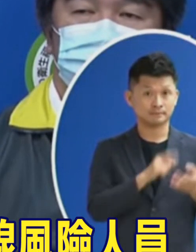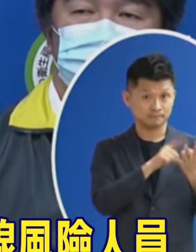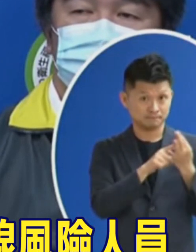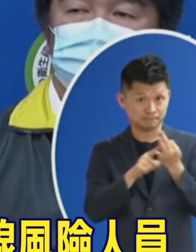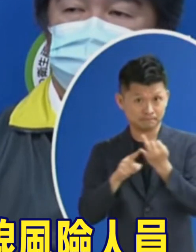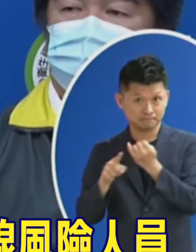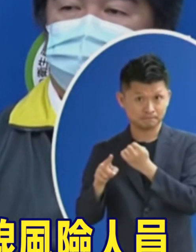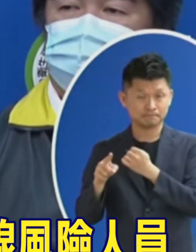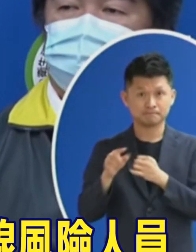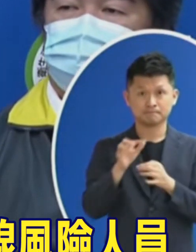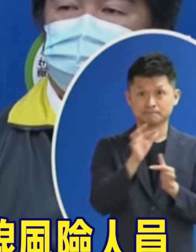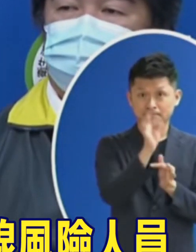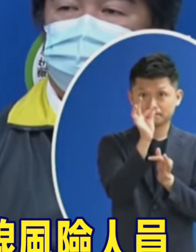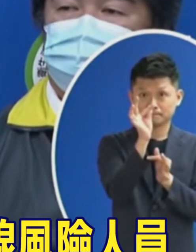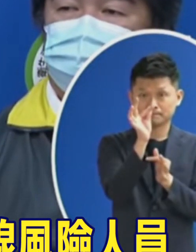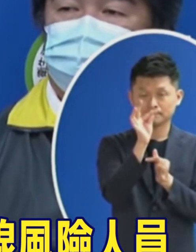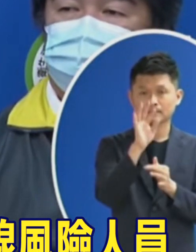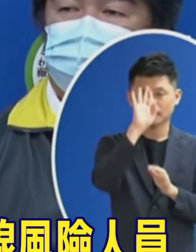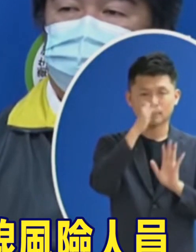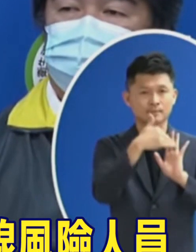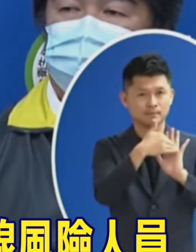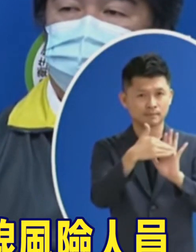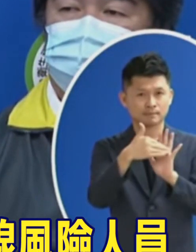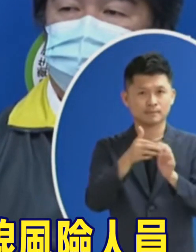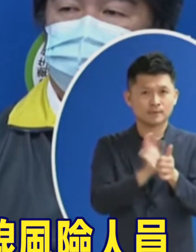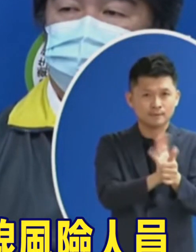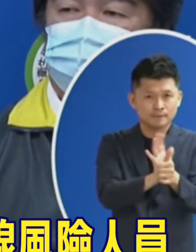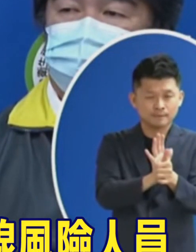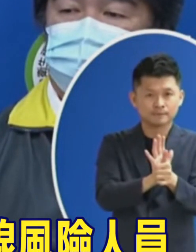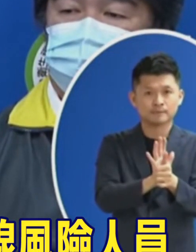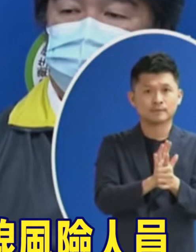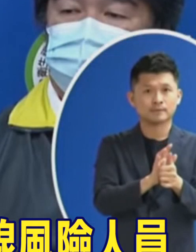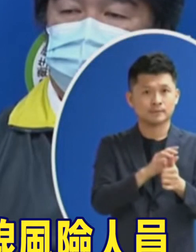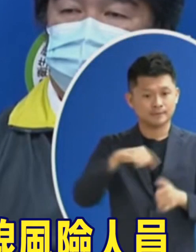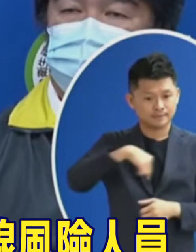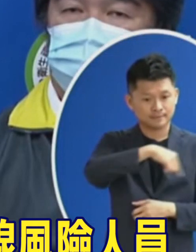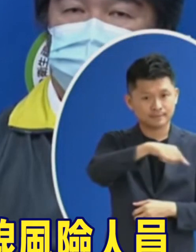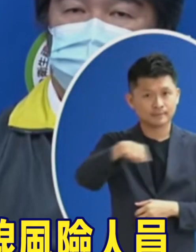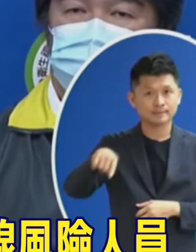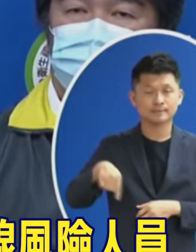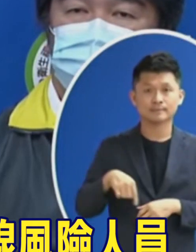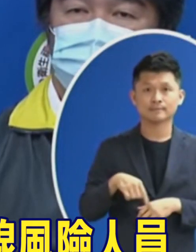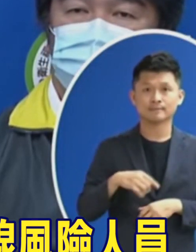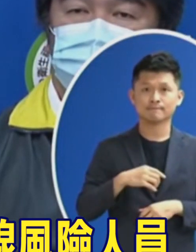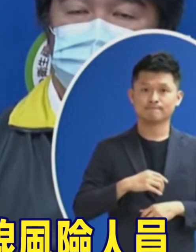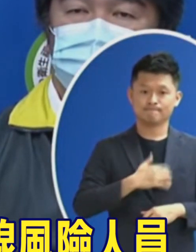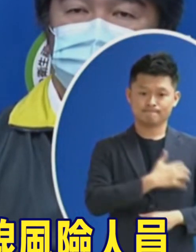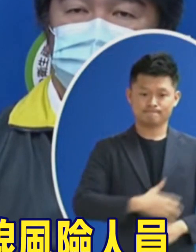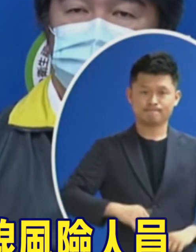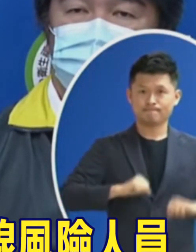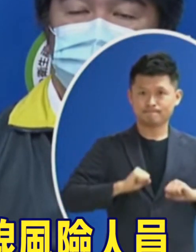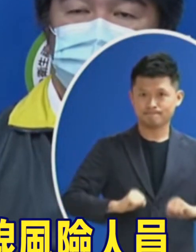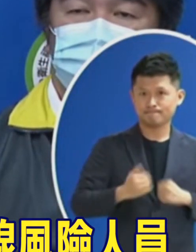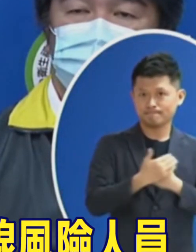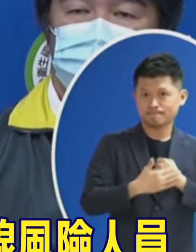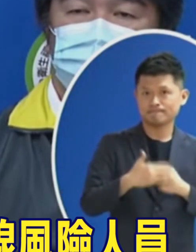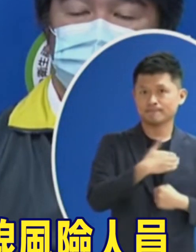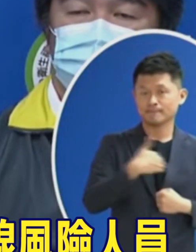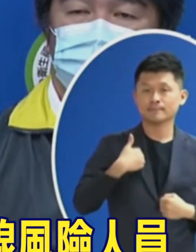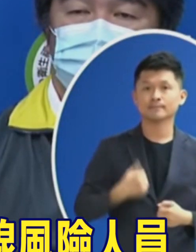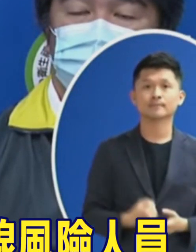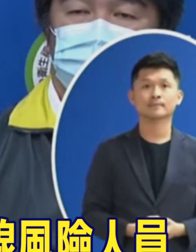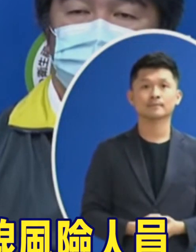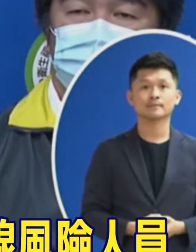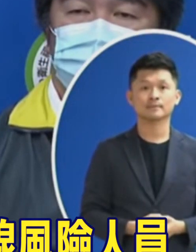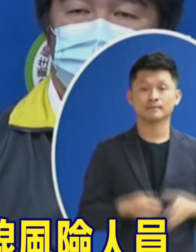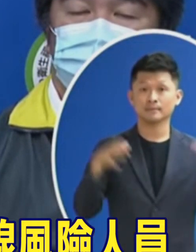员的安全，在做防疫工作人的安全，才能够得到健康得到确保。不管是我们